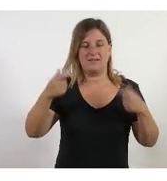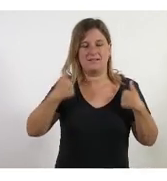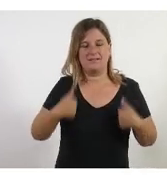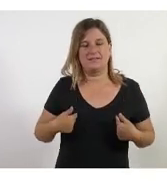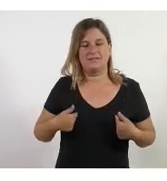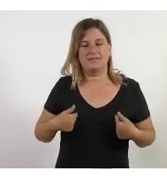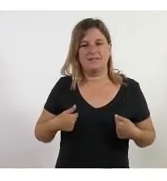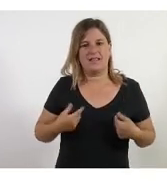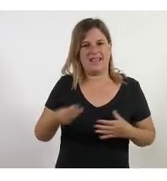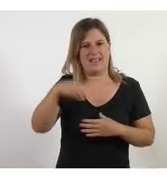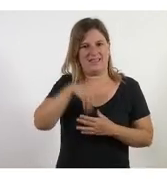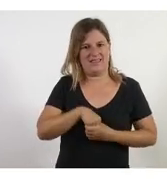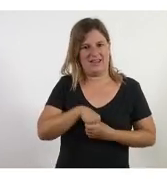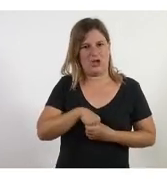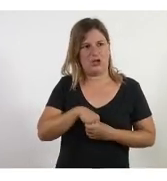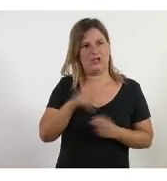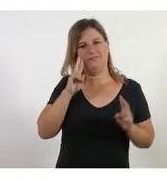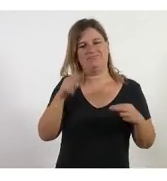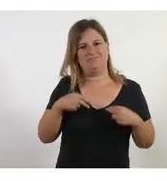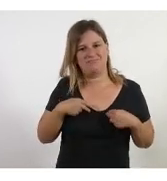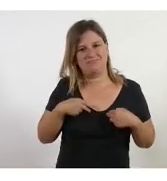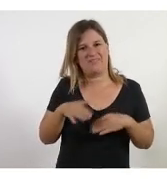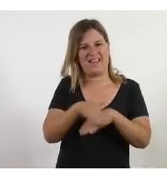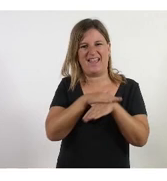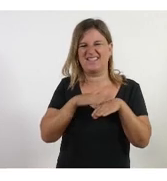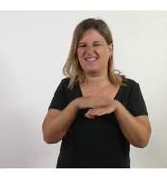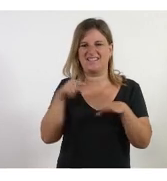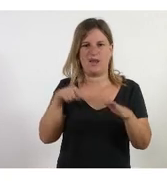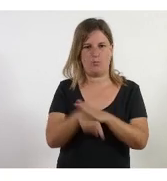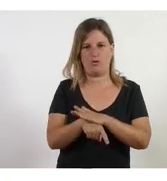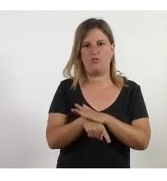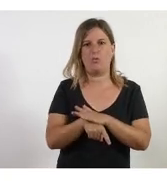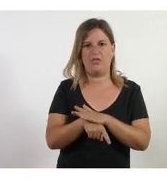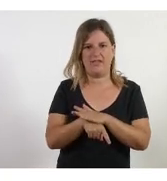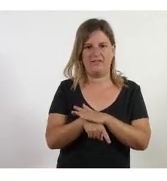amb la nostra part interior, amb la nostra essència més profunda.